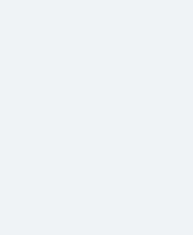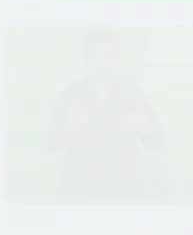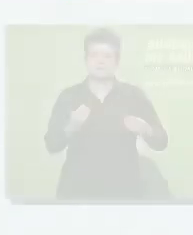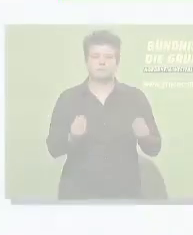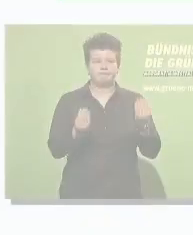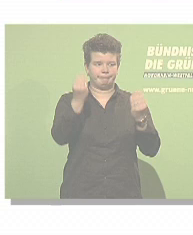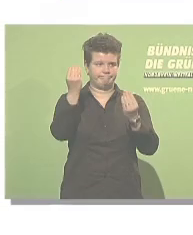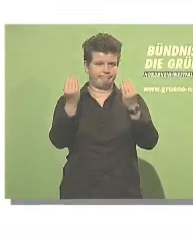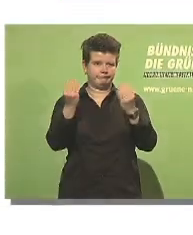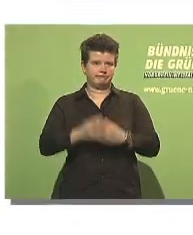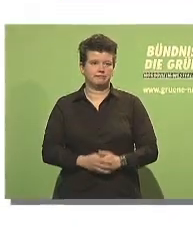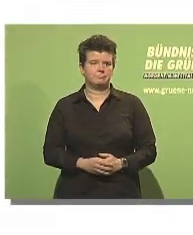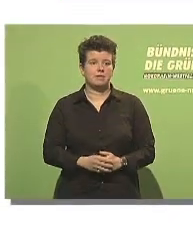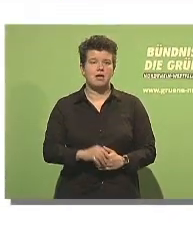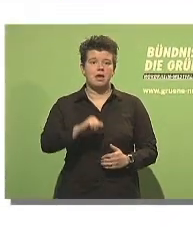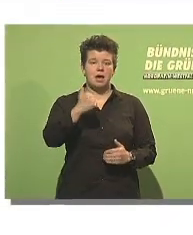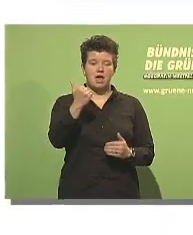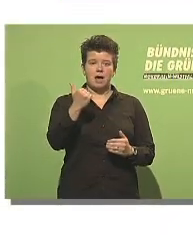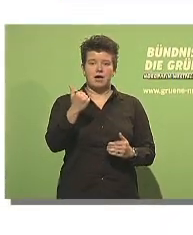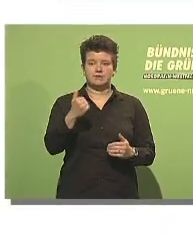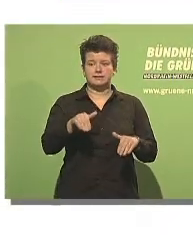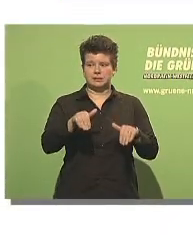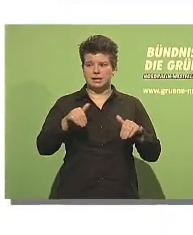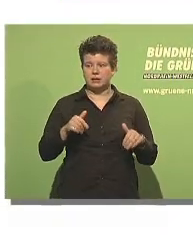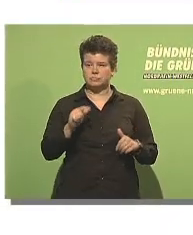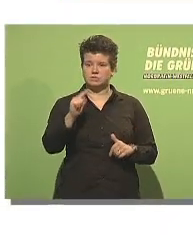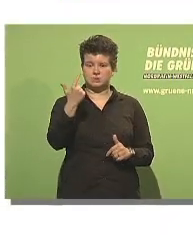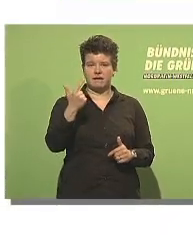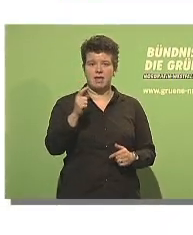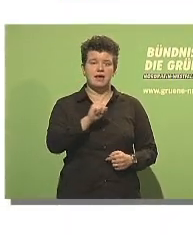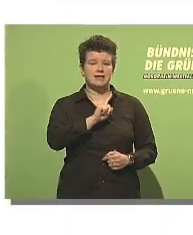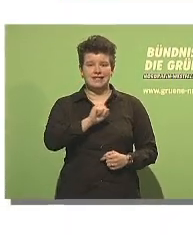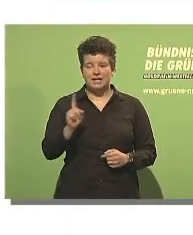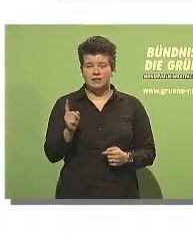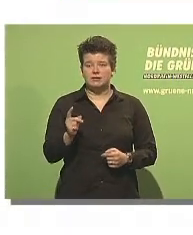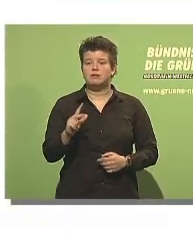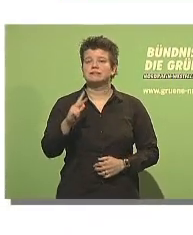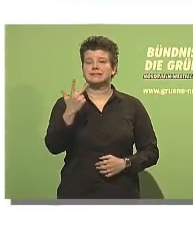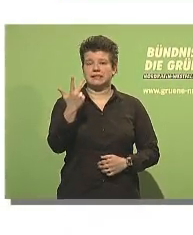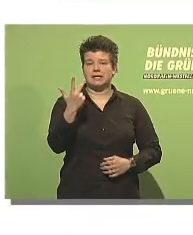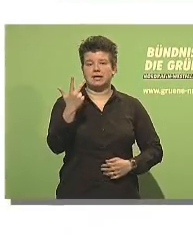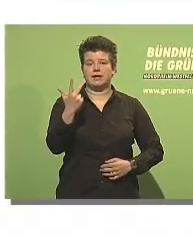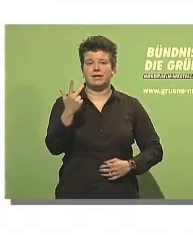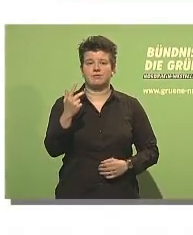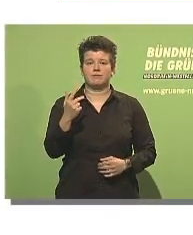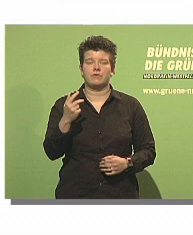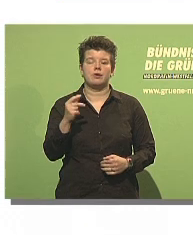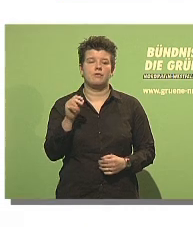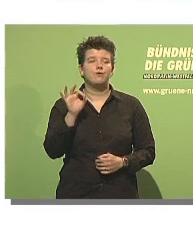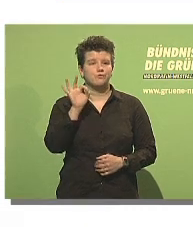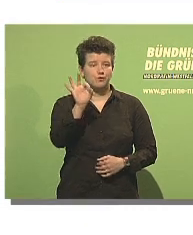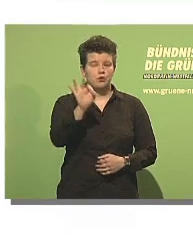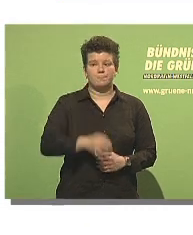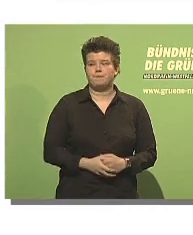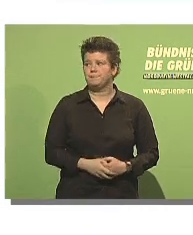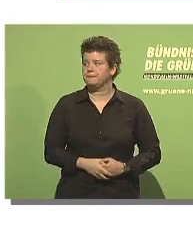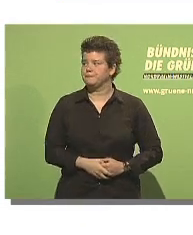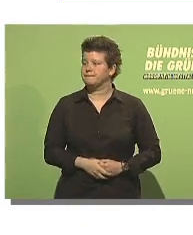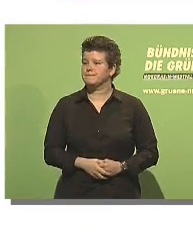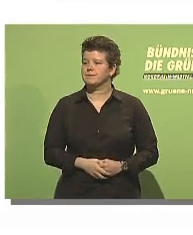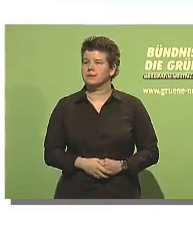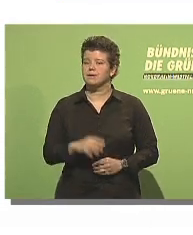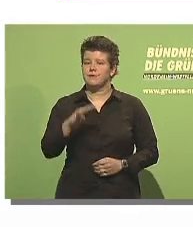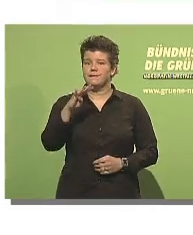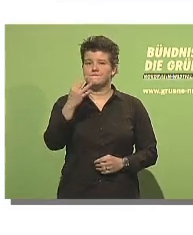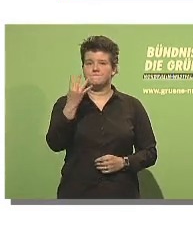mit der 1 für Enthaltung, mit der 2 für Nein, mit der 3 für Oliver Krischer, mit der